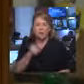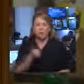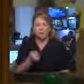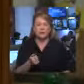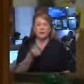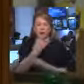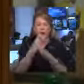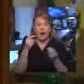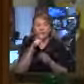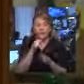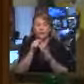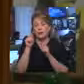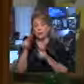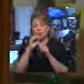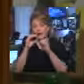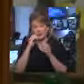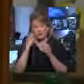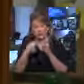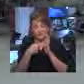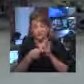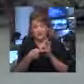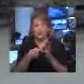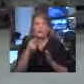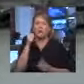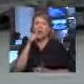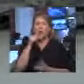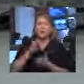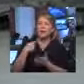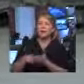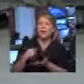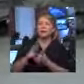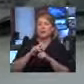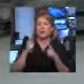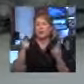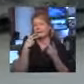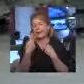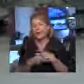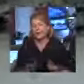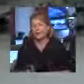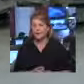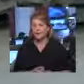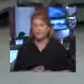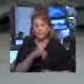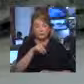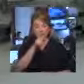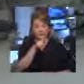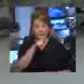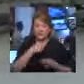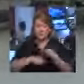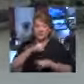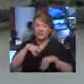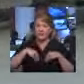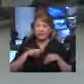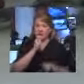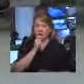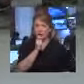שנחשפו והגיעו לתקשורת, וכתוצאה מזה כל יום מקבלים תנסות אחרים. גם דני הוא מבין בעלי העסקים הבודדים שהסכימו